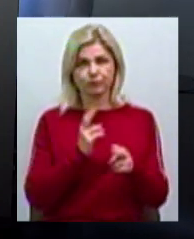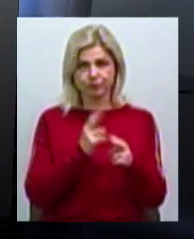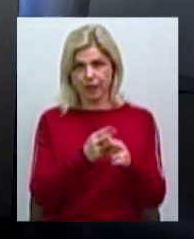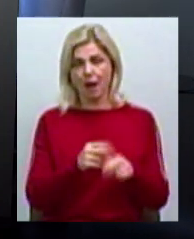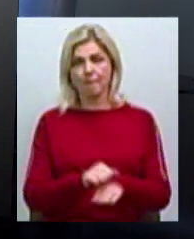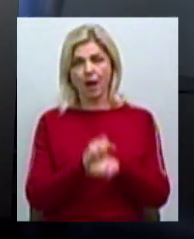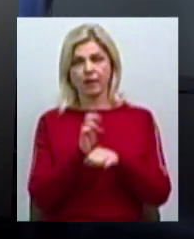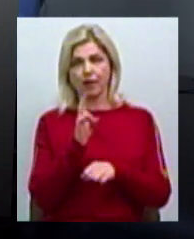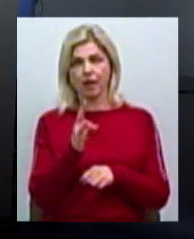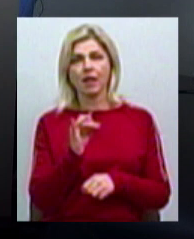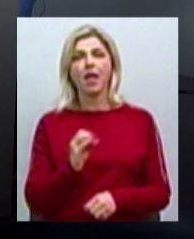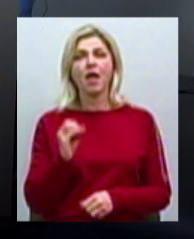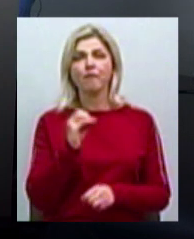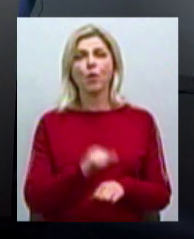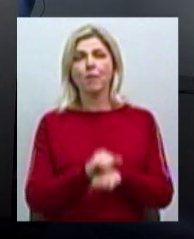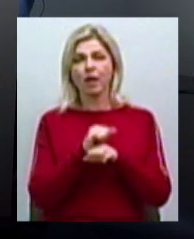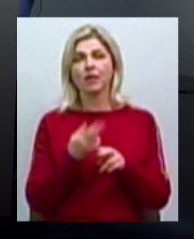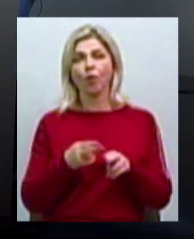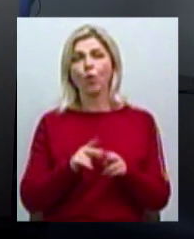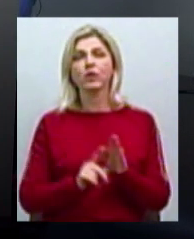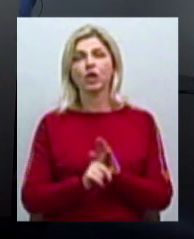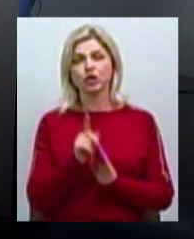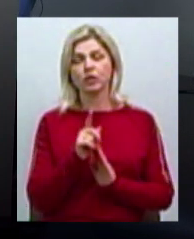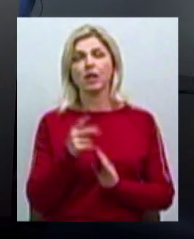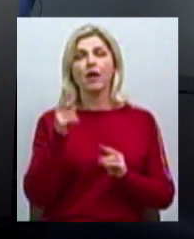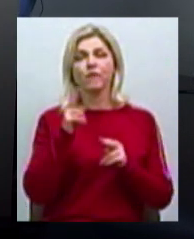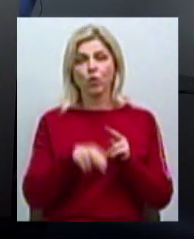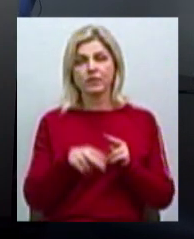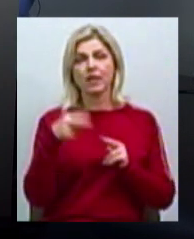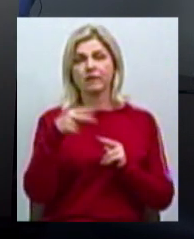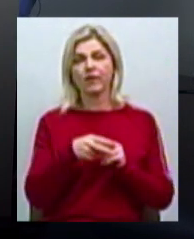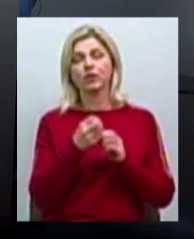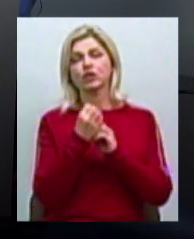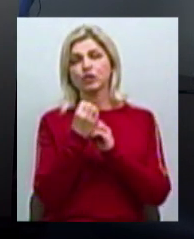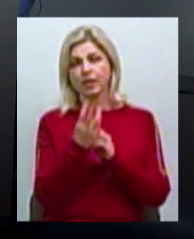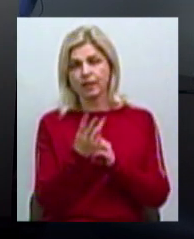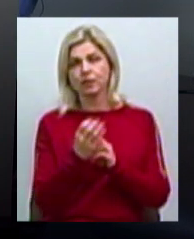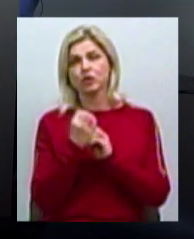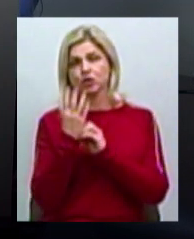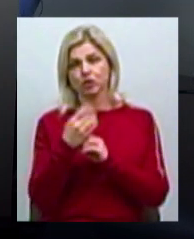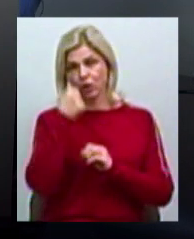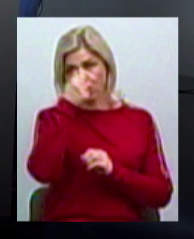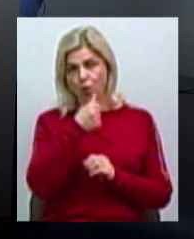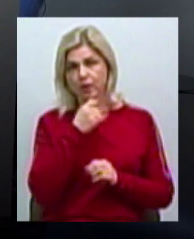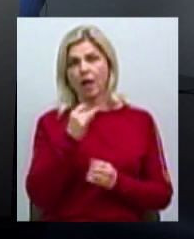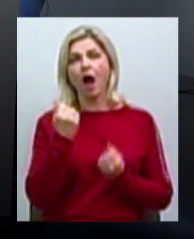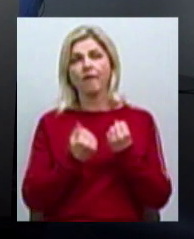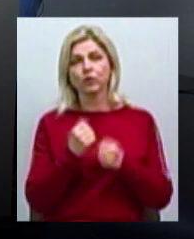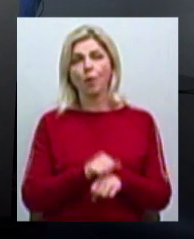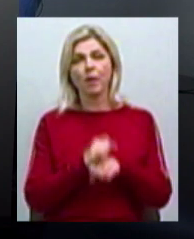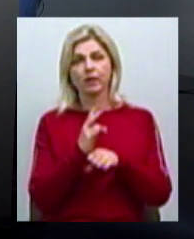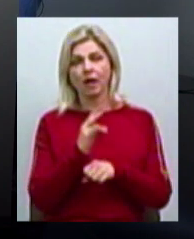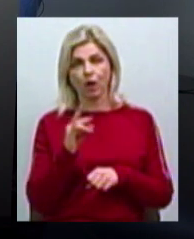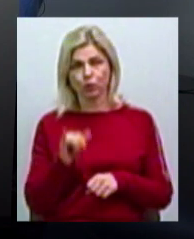євромайданівців, які починалися ще в кінці 13-14 році, і проти автомайдану, вони були